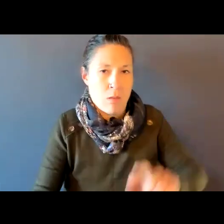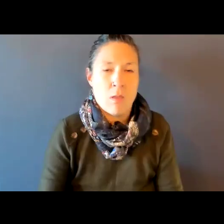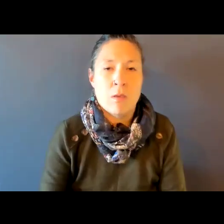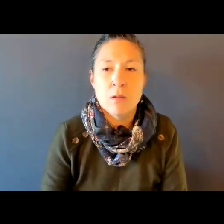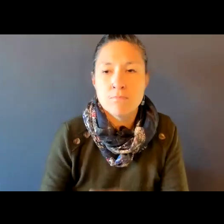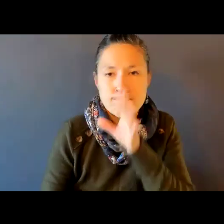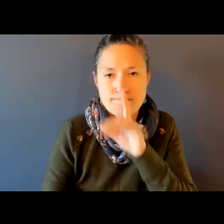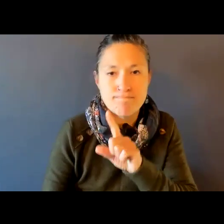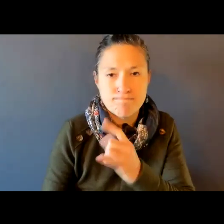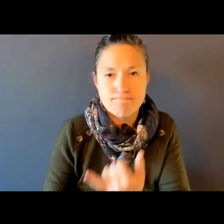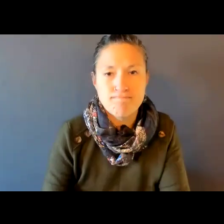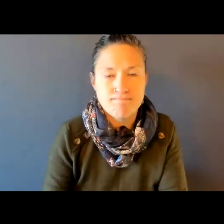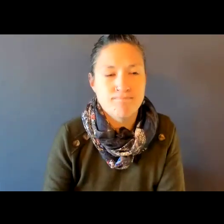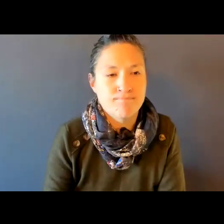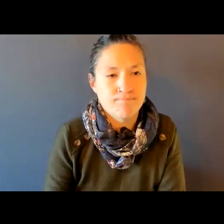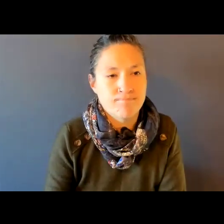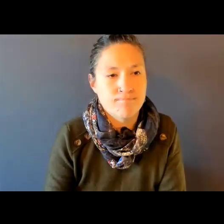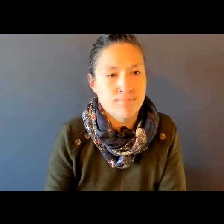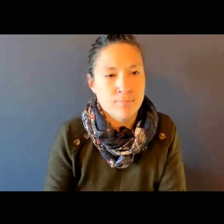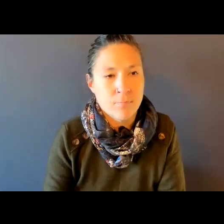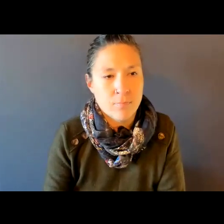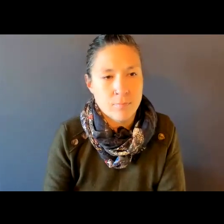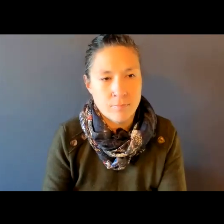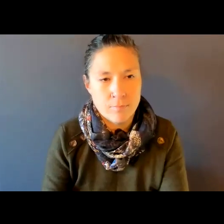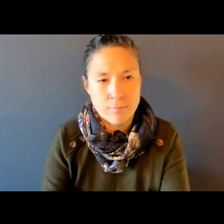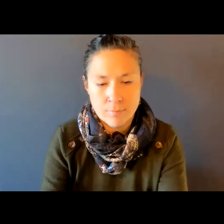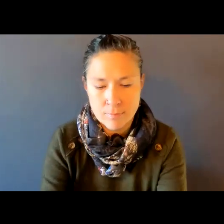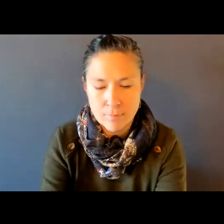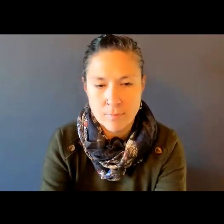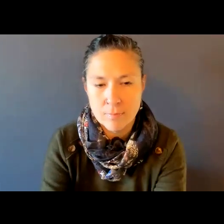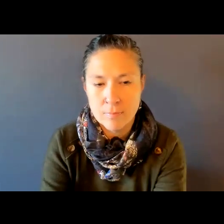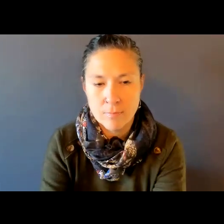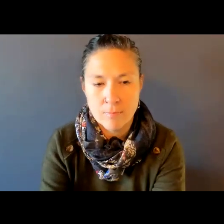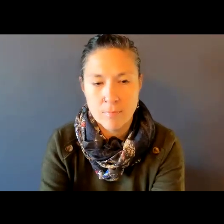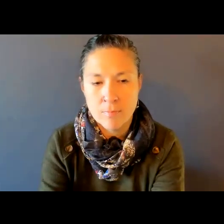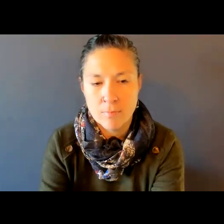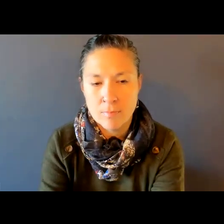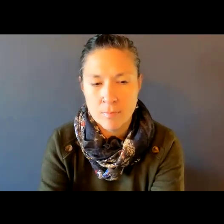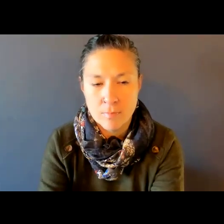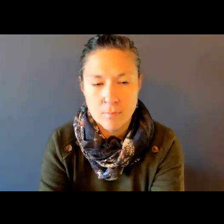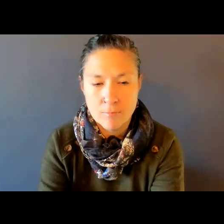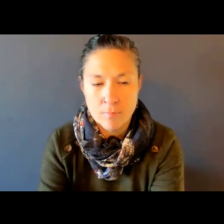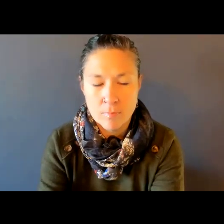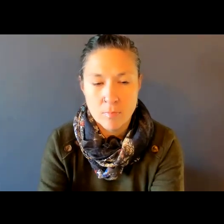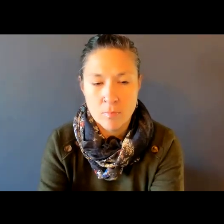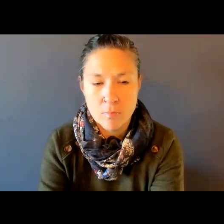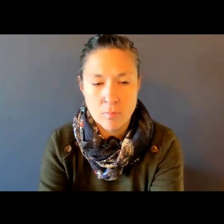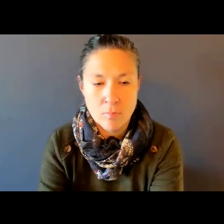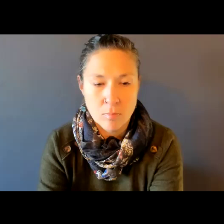Olá a todos. Para entrar no canal em português, clique no ícone Interpretação e selecione